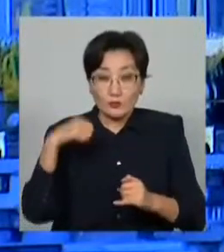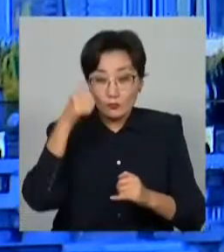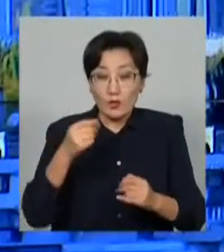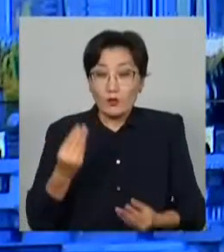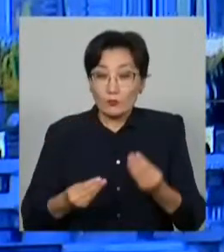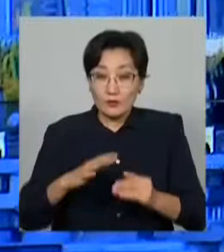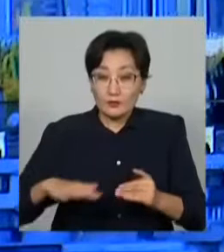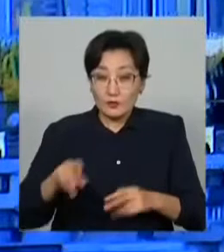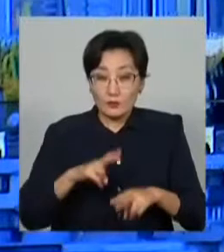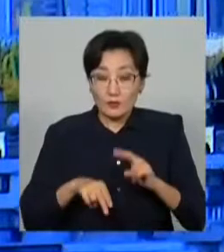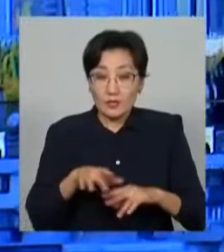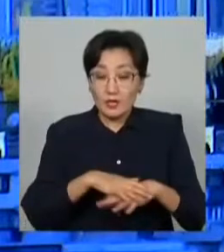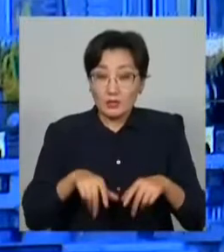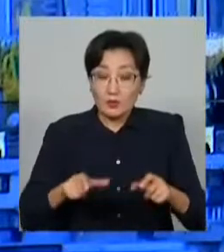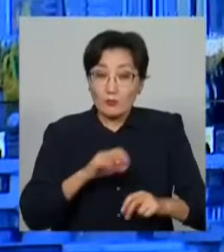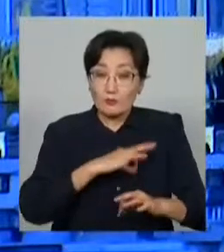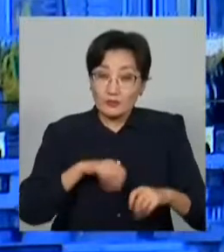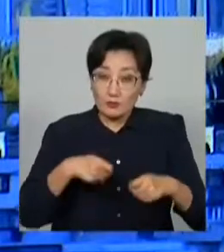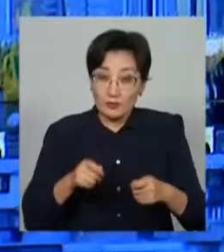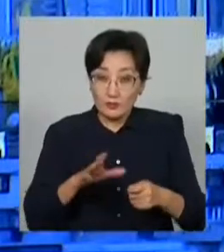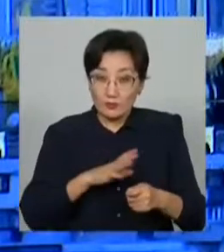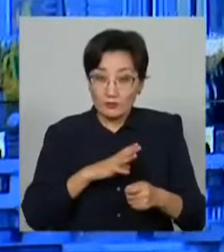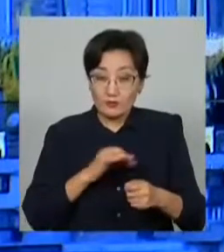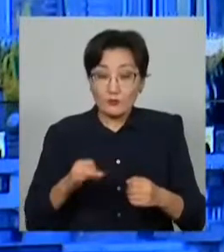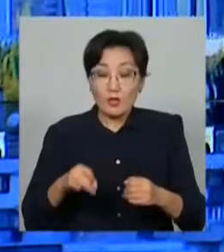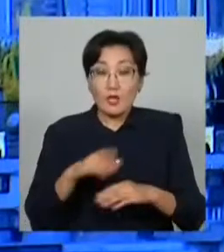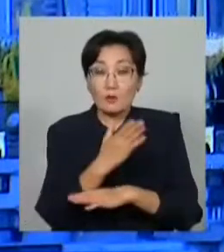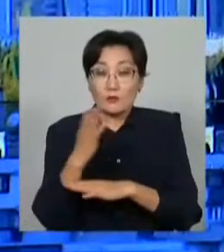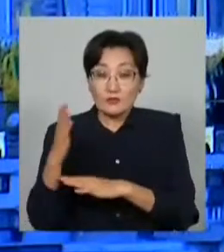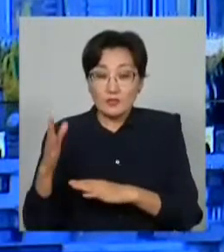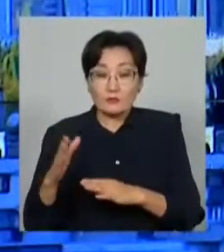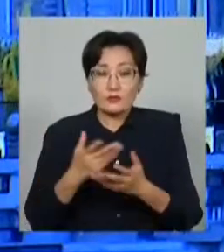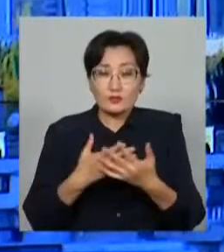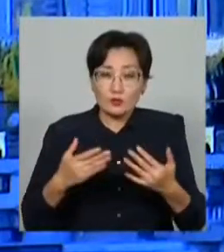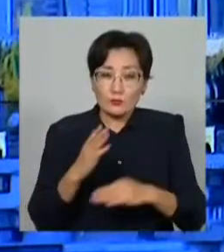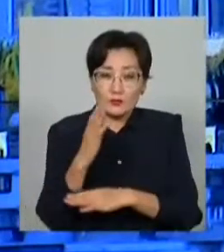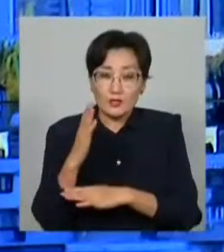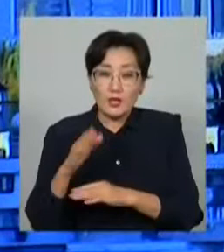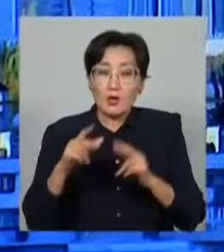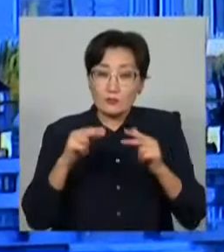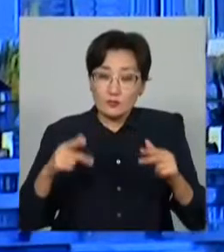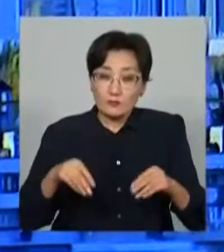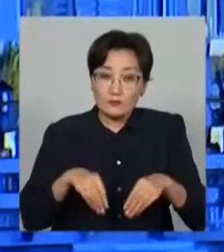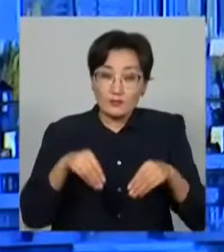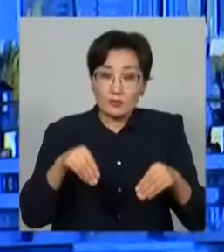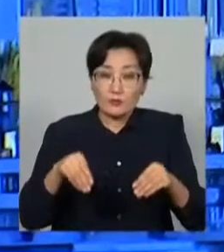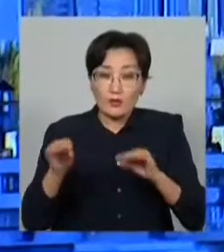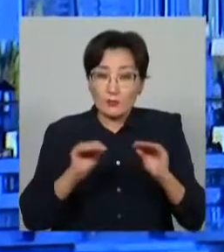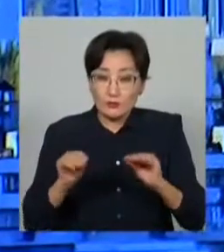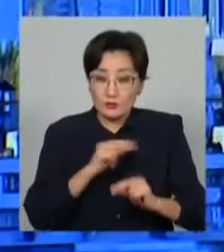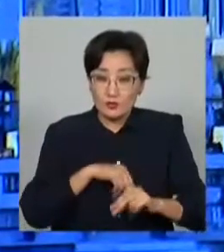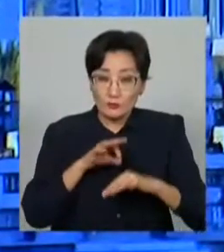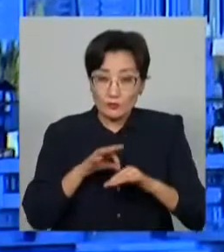алаңдары салынып, халық игілігіне пайдалануға берілген болатын. Содан бері ағаштар мен қайың ағаштар және шыршалар отырғызылып, мекен абаттандырылып